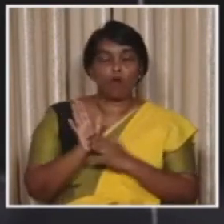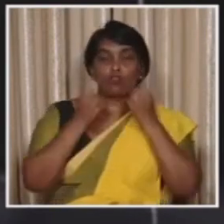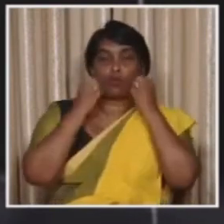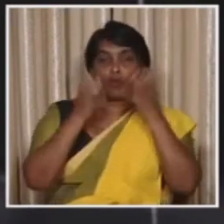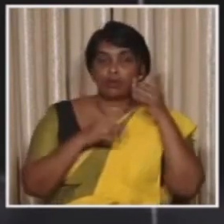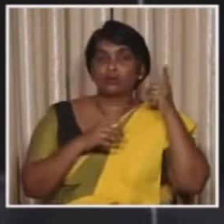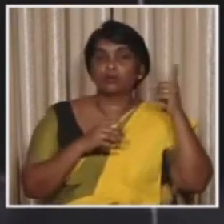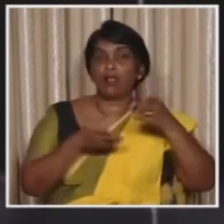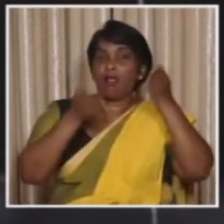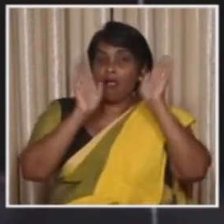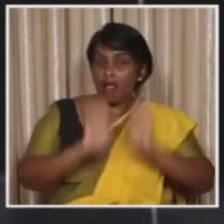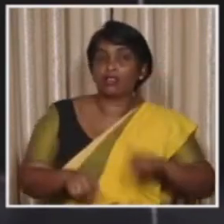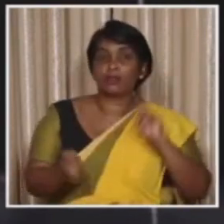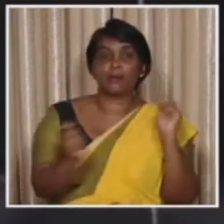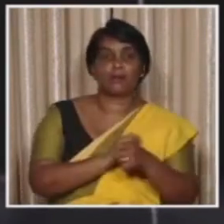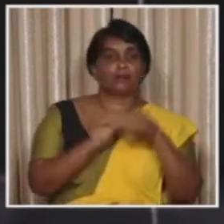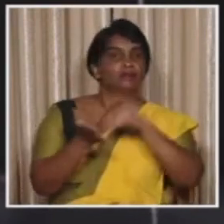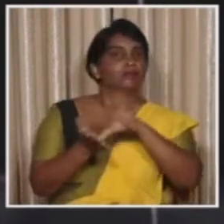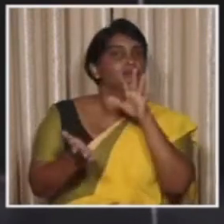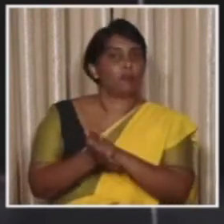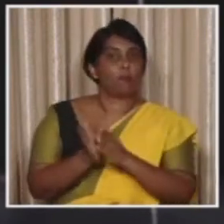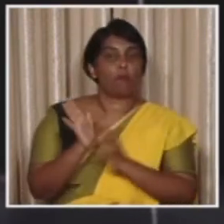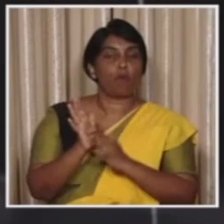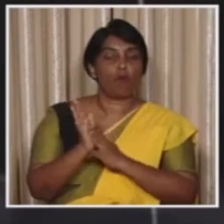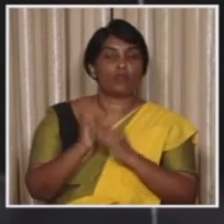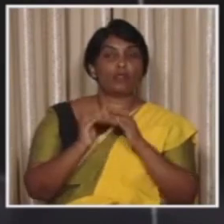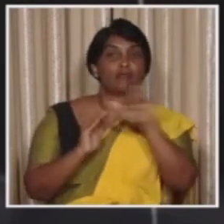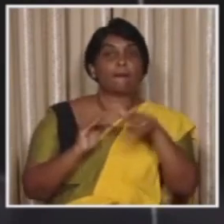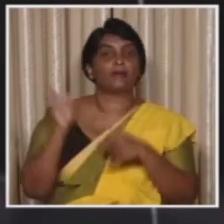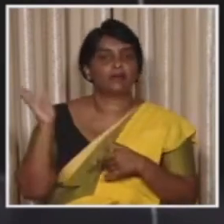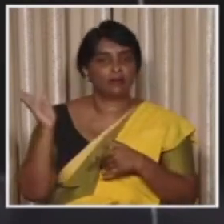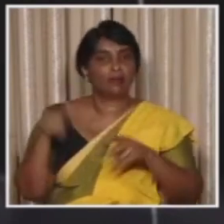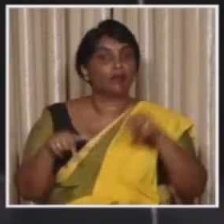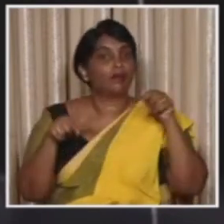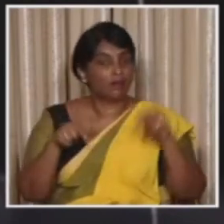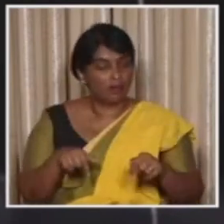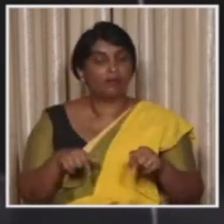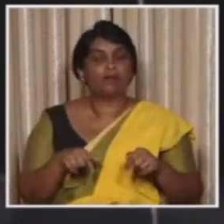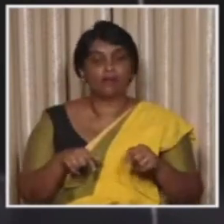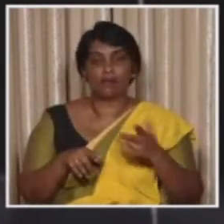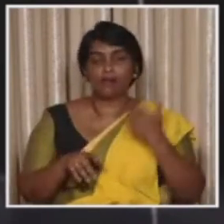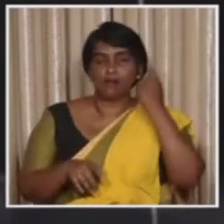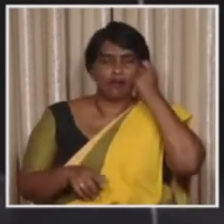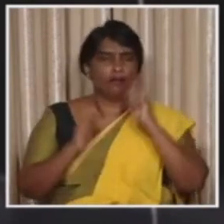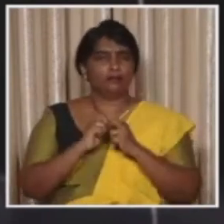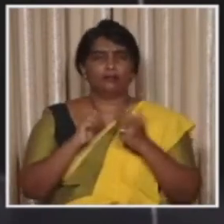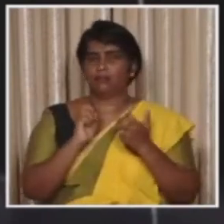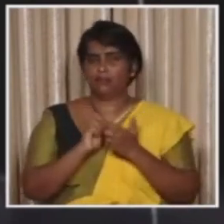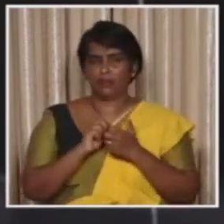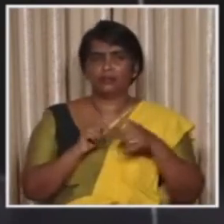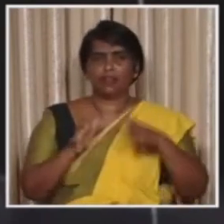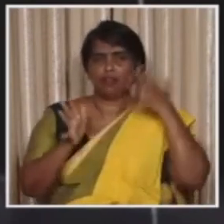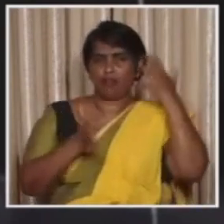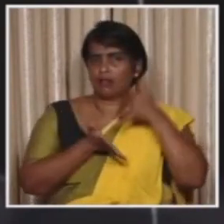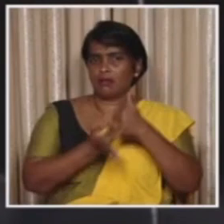දවසට තමයි අන්තිම මැච් එක දාලා තියෙන්නේ. මෝඩි අගමැතිතුමාගේ ගමේ අද ඉතා මතභේද පැනනගිලා තියෙනවා මේ වර්ල්ඩ්